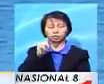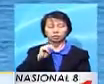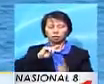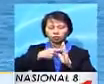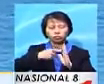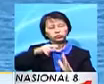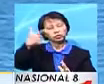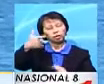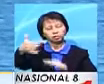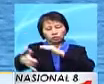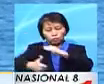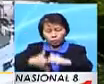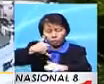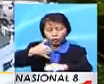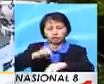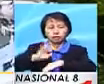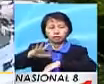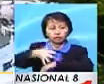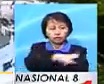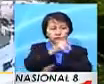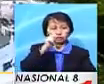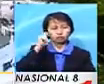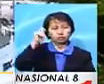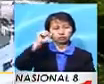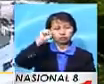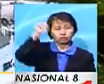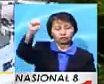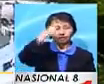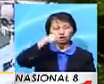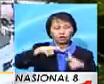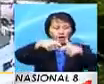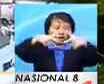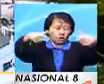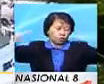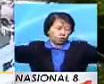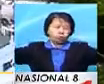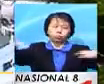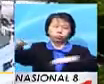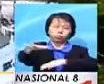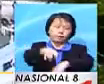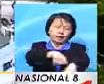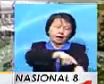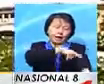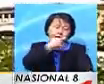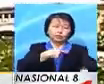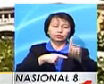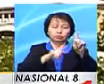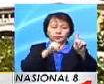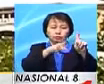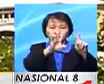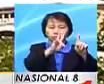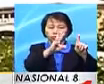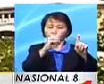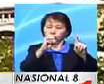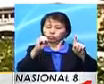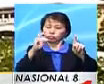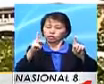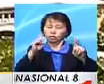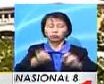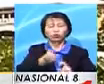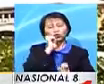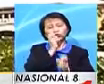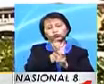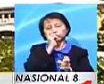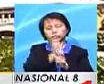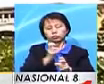punca lain pencerobohan di pantai timur Sabah ialah keluasan pesisiran panjang 1,700 km yang